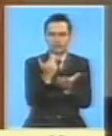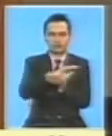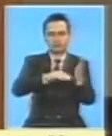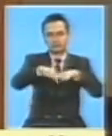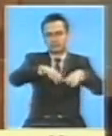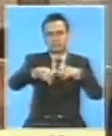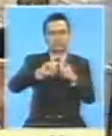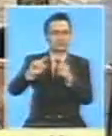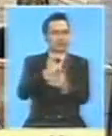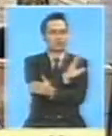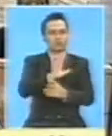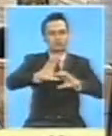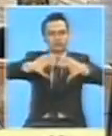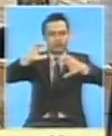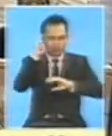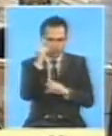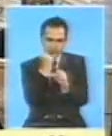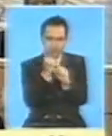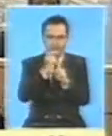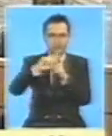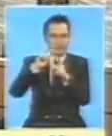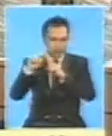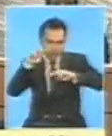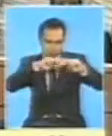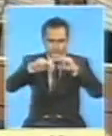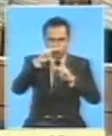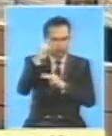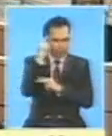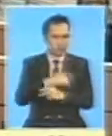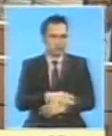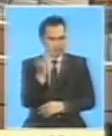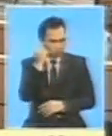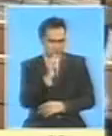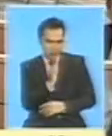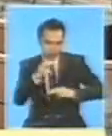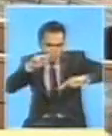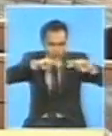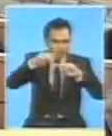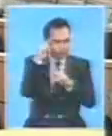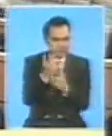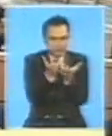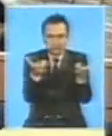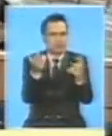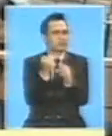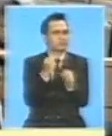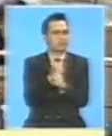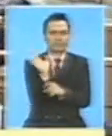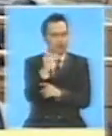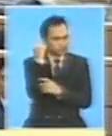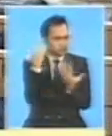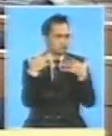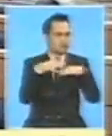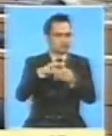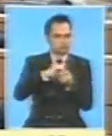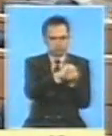บัตรราชการของแต่หน่วยงานที่จะทำต่อไปให้มีทิศทางไม่สเปสปะนะครับไม่แยกการดำเนินการไม่มีการบูรการไม่มีใ